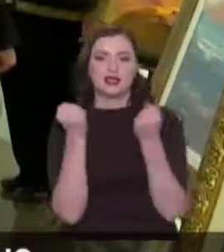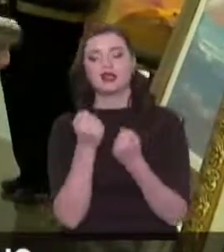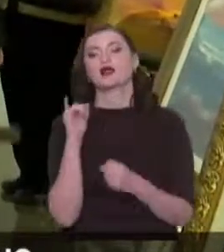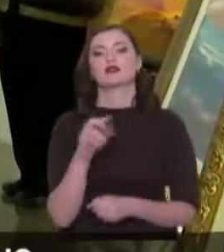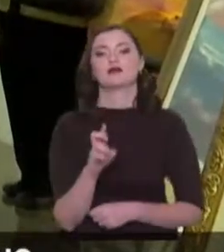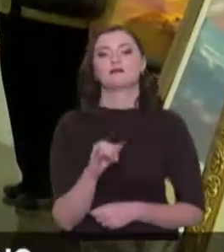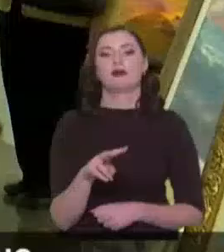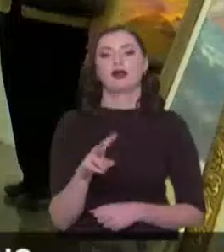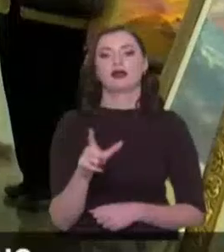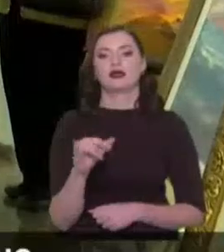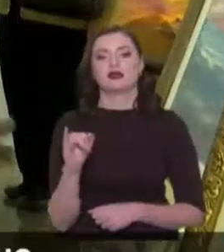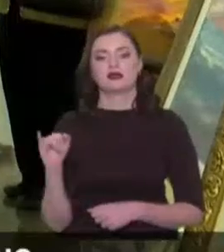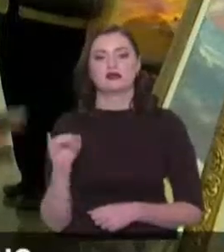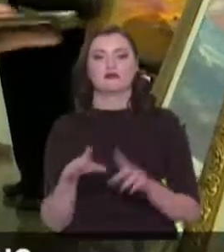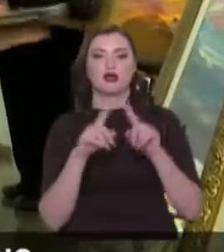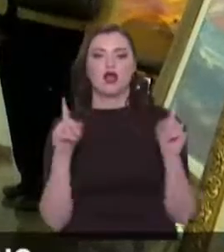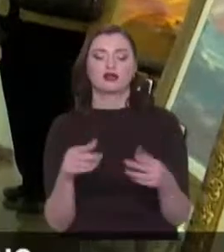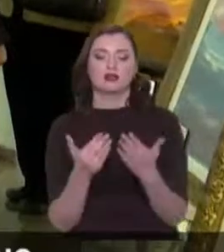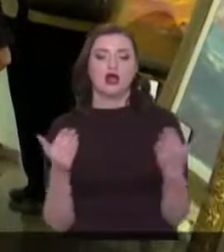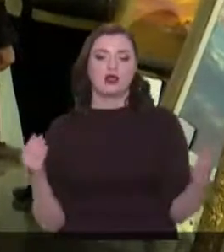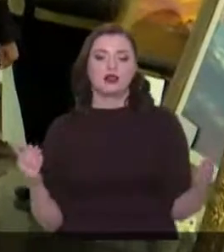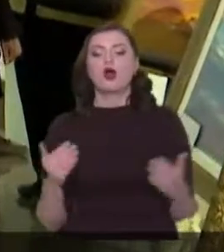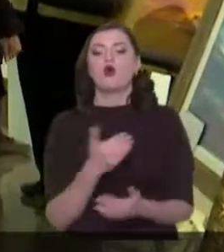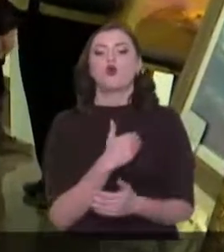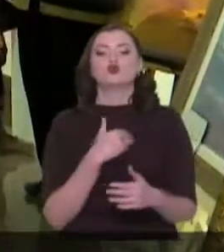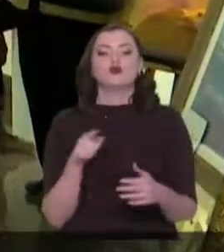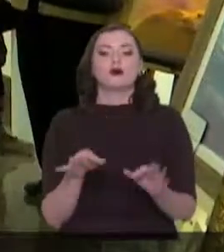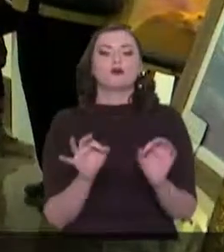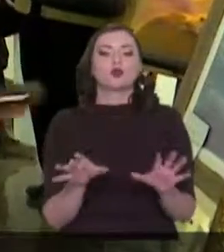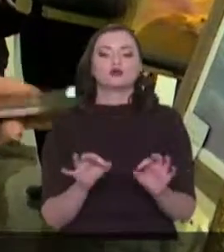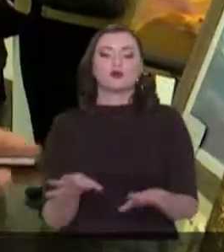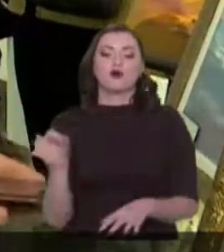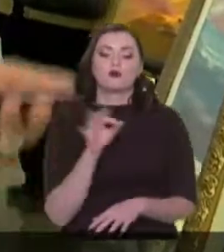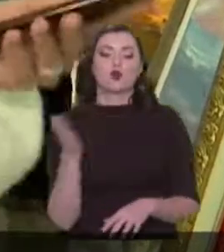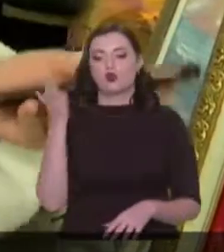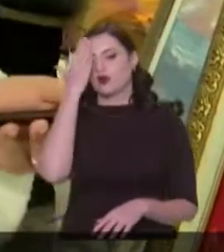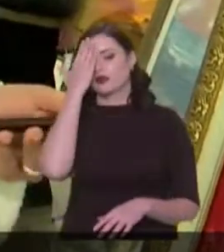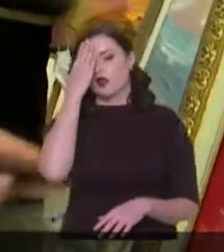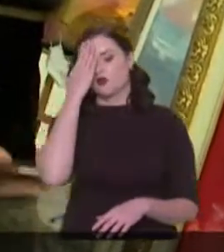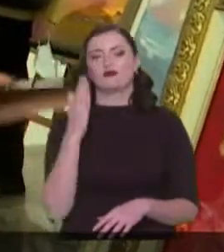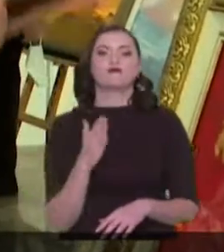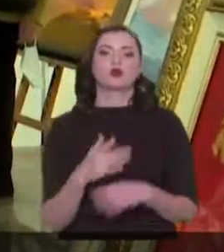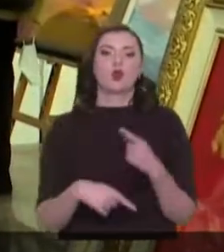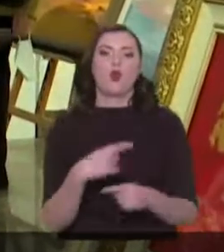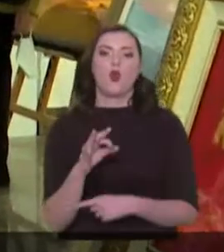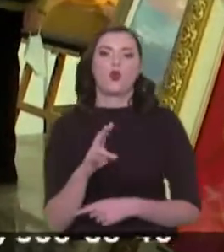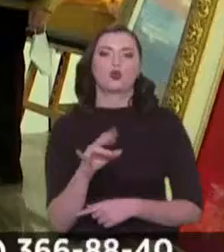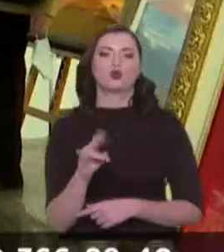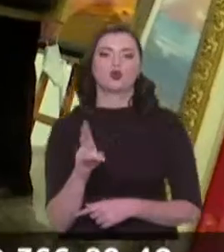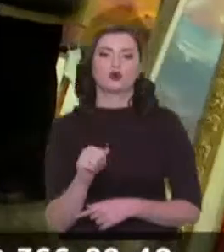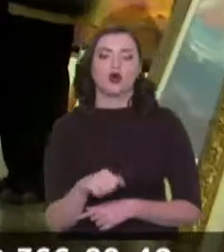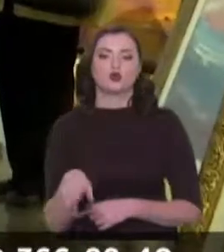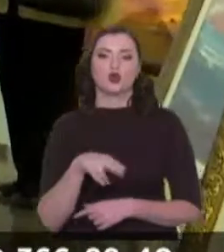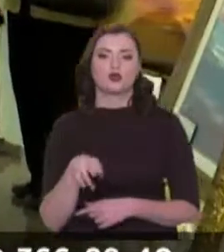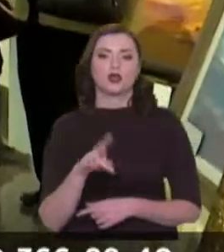Бельгії, в картинних галереях. Але зараз я хочу вам розповісти про його талановитого онука. Данило Ноздря –